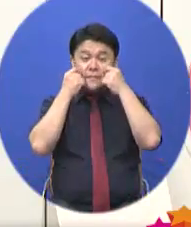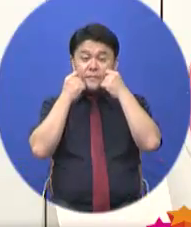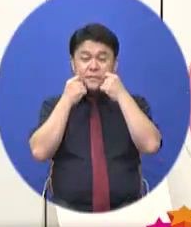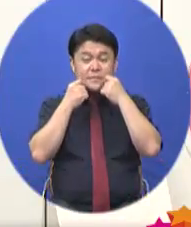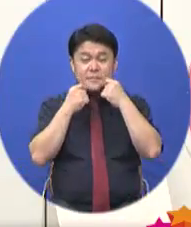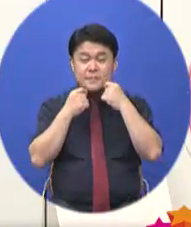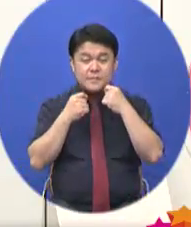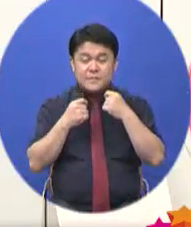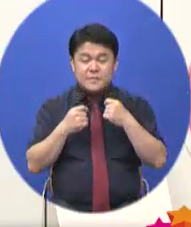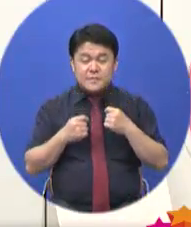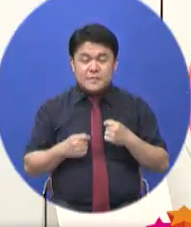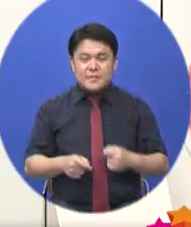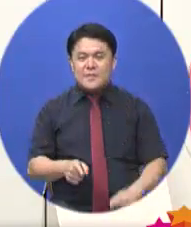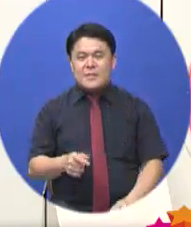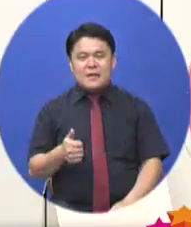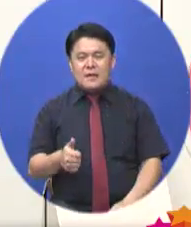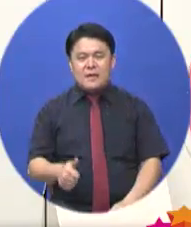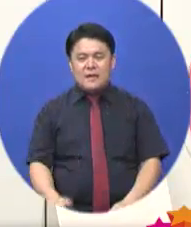울었다네